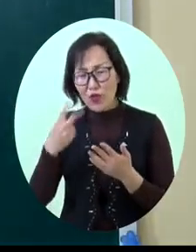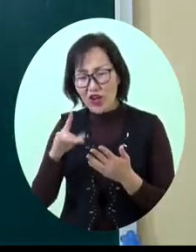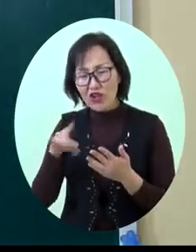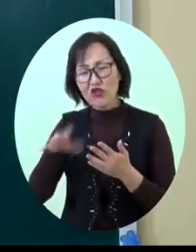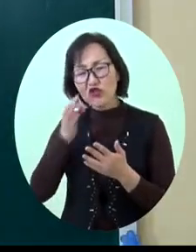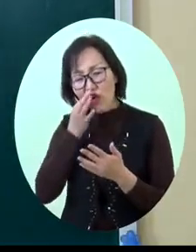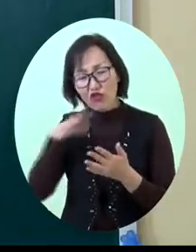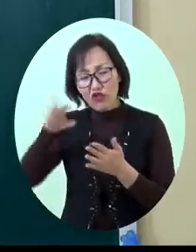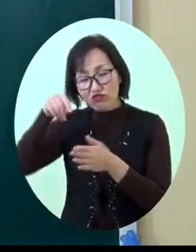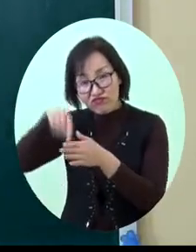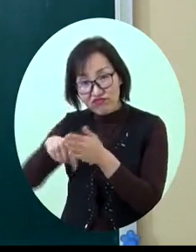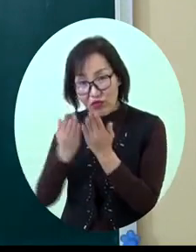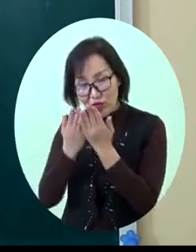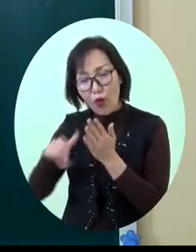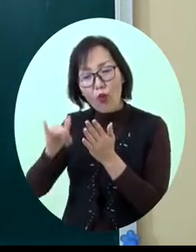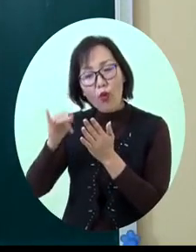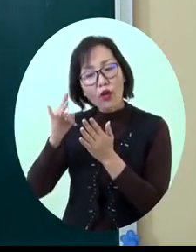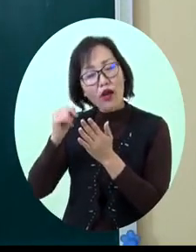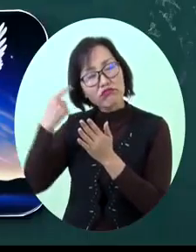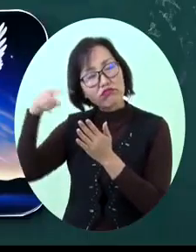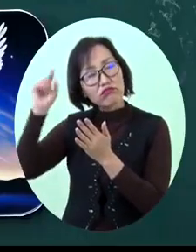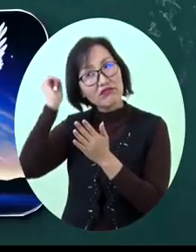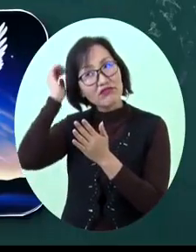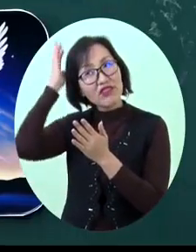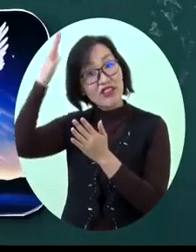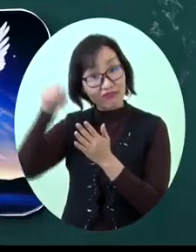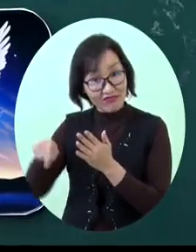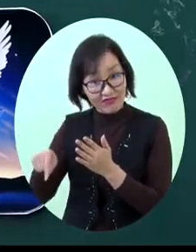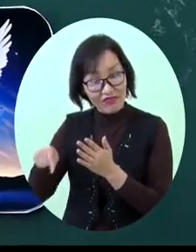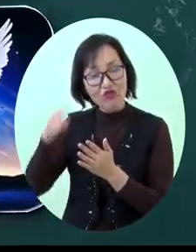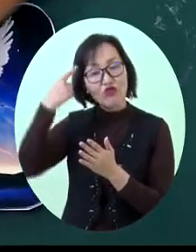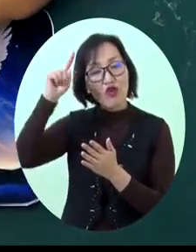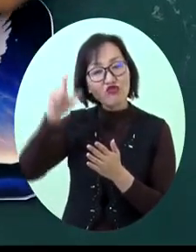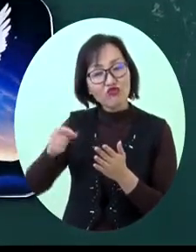ном зохиолоос олж өнссөн зүйлүүд маань бол уран сэтгэмжээр зохиолчийн